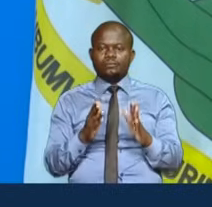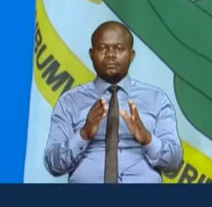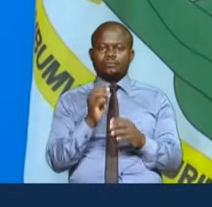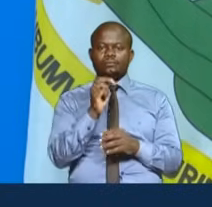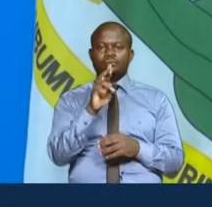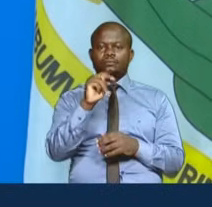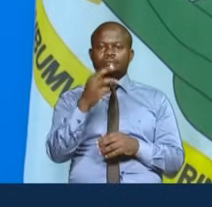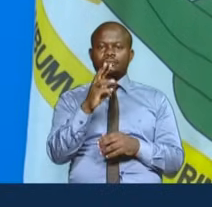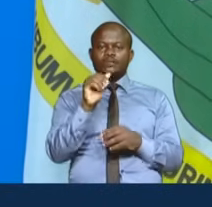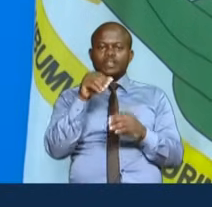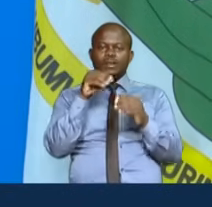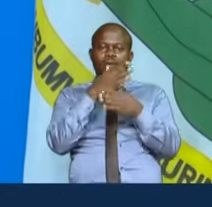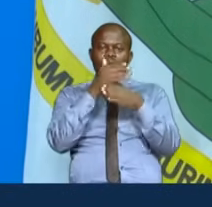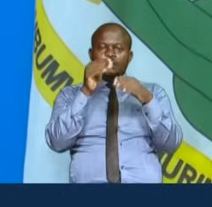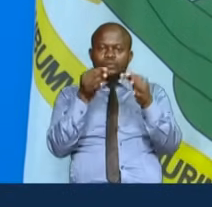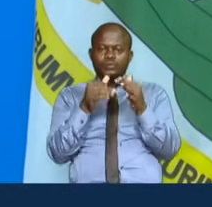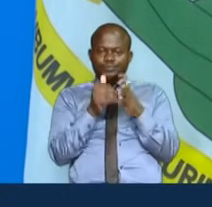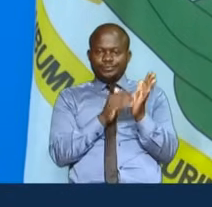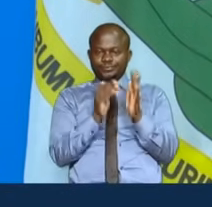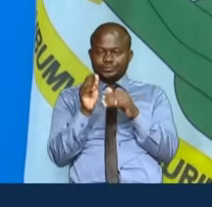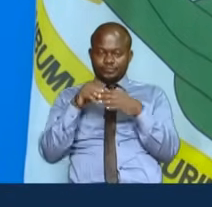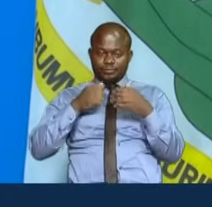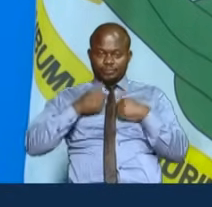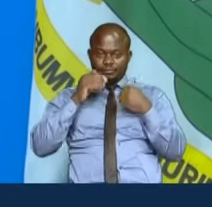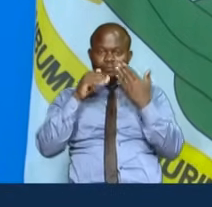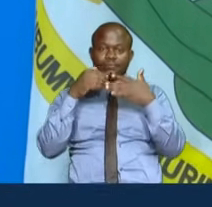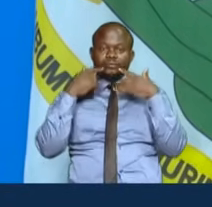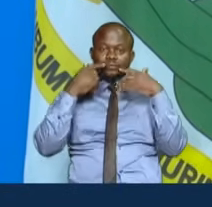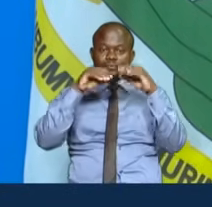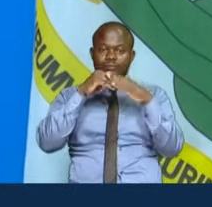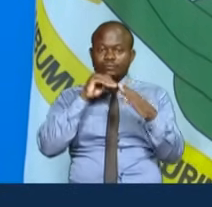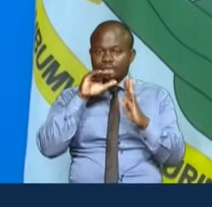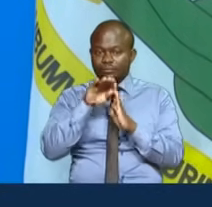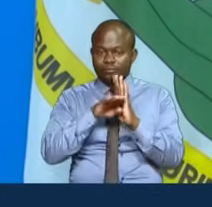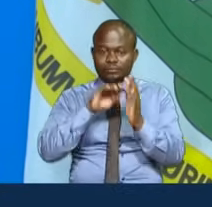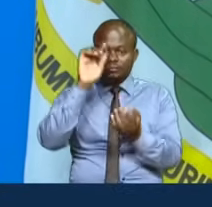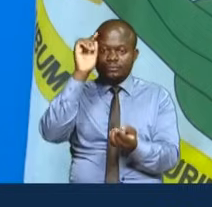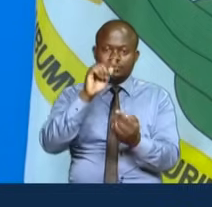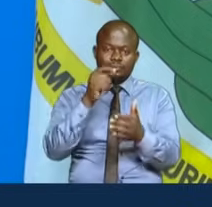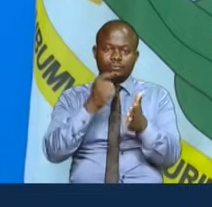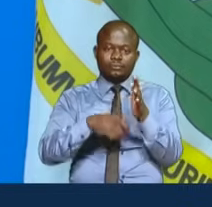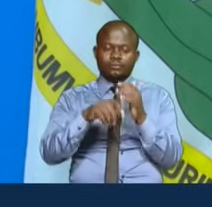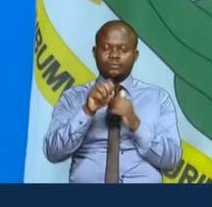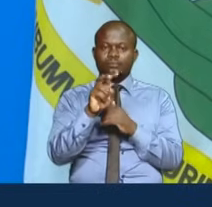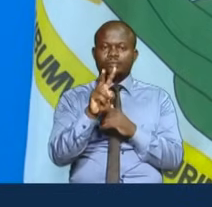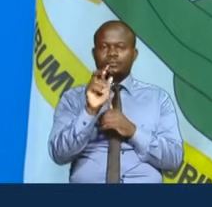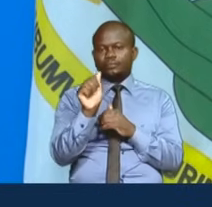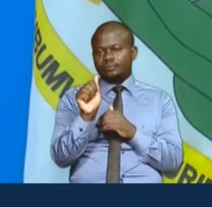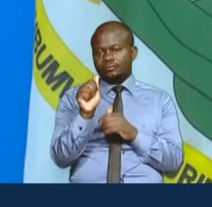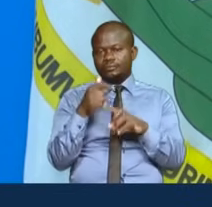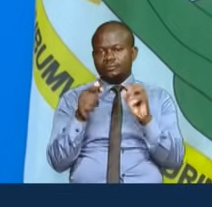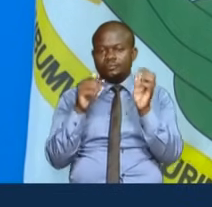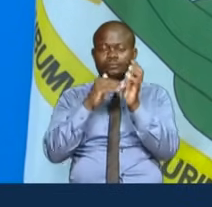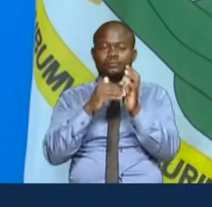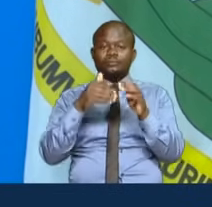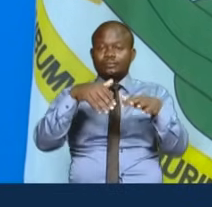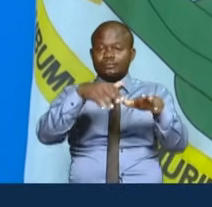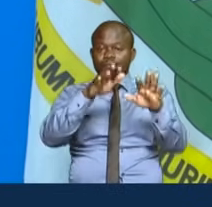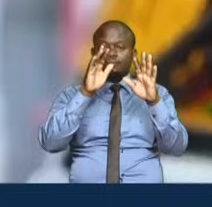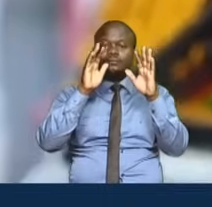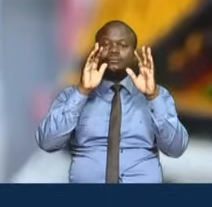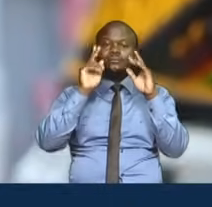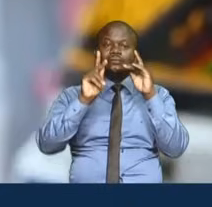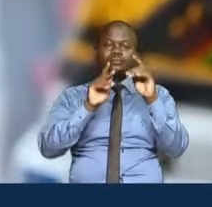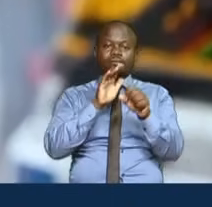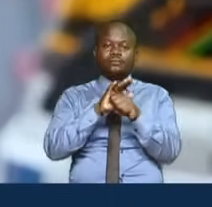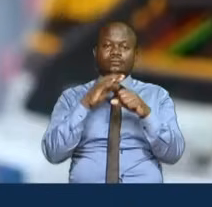Yusuf, Minisitiri w'Imari n'Igenamigambi mu Rwanda asobanura ko nta gahunda ihari yo kugabanya umusoro wa TVA ndetse anamaganira kure